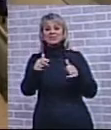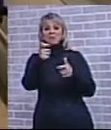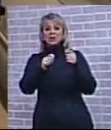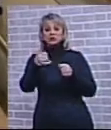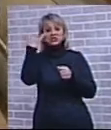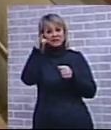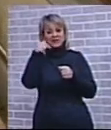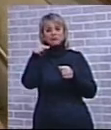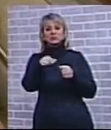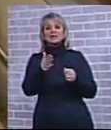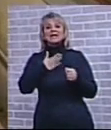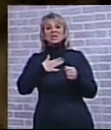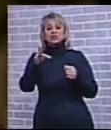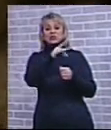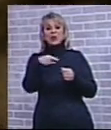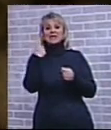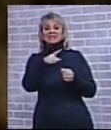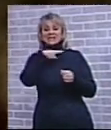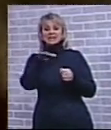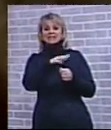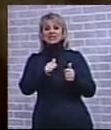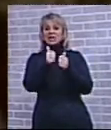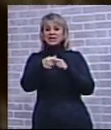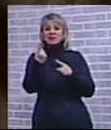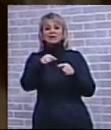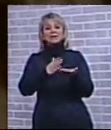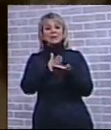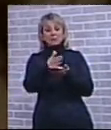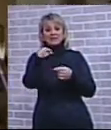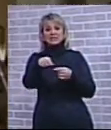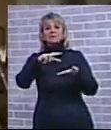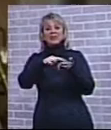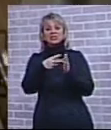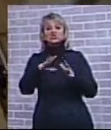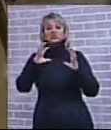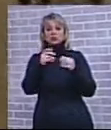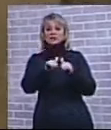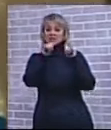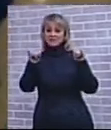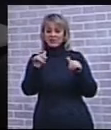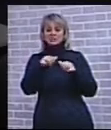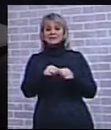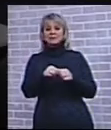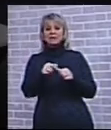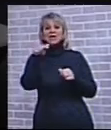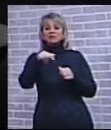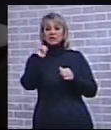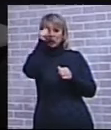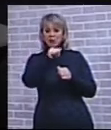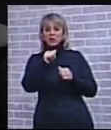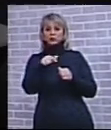молочного животноводства. Наш регион один из российских лидеров в этом направлении и планирует серьезно развиваться. В этом